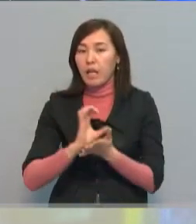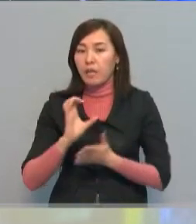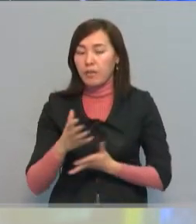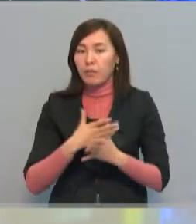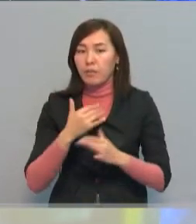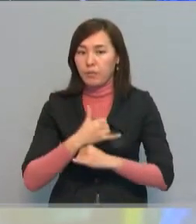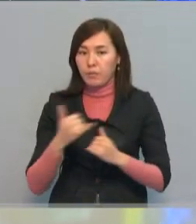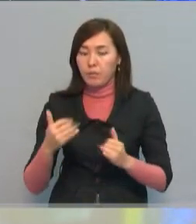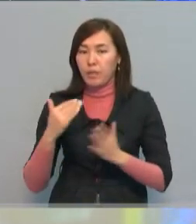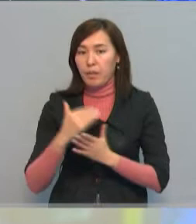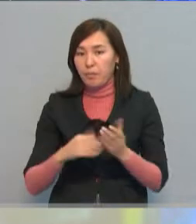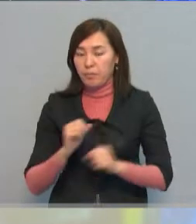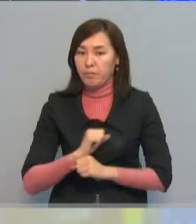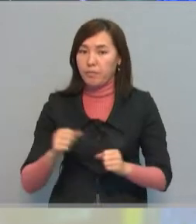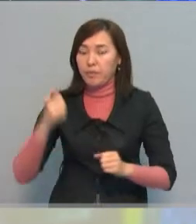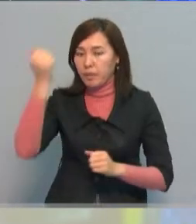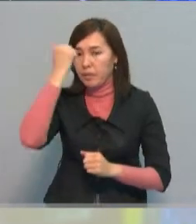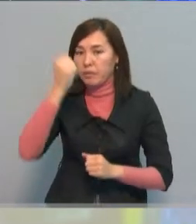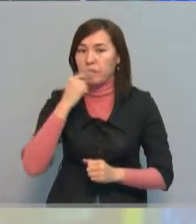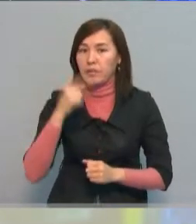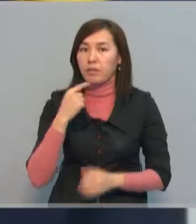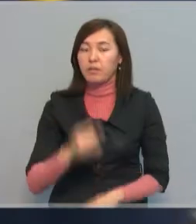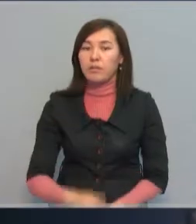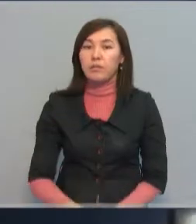экспорттағы үлесінің төмендемегеніне алғысын білдірді.